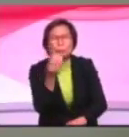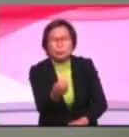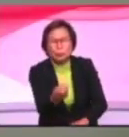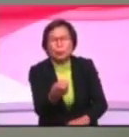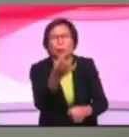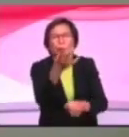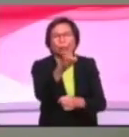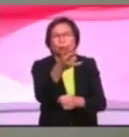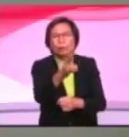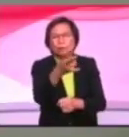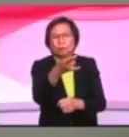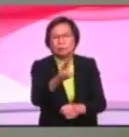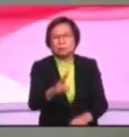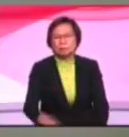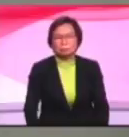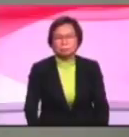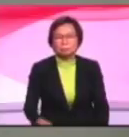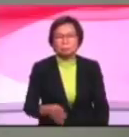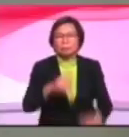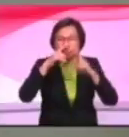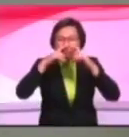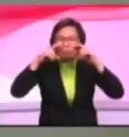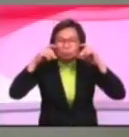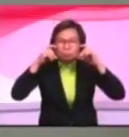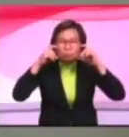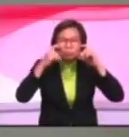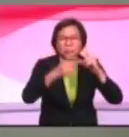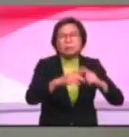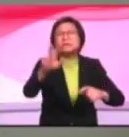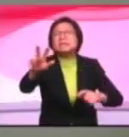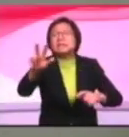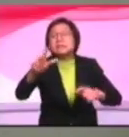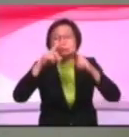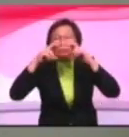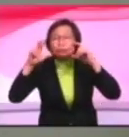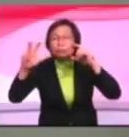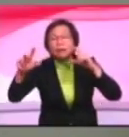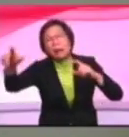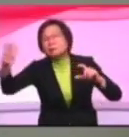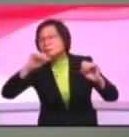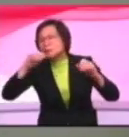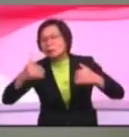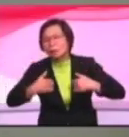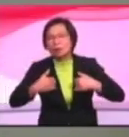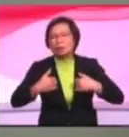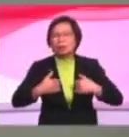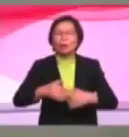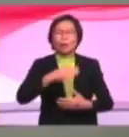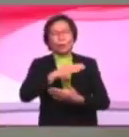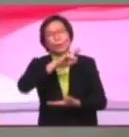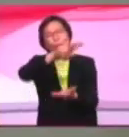hanya 17 dan tidak memakai pelitup muka 3. Yang lain tidak ada, cuma aktiviti pusat hiburan saja